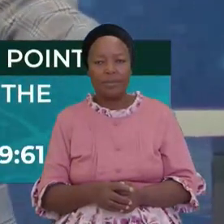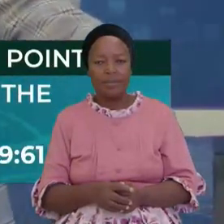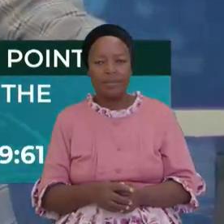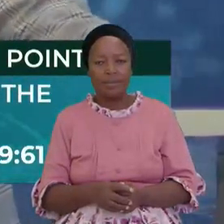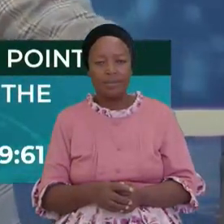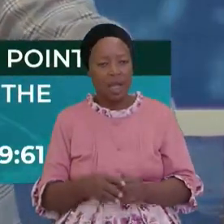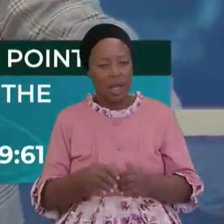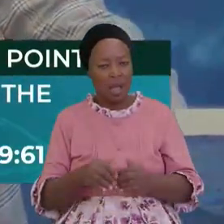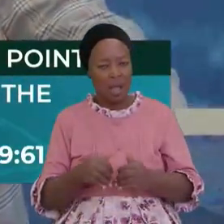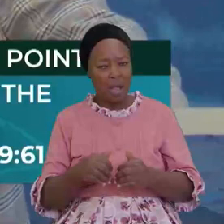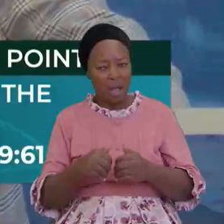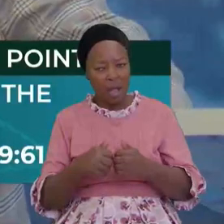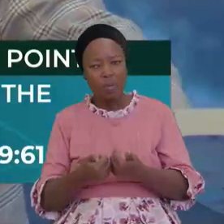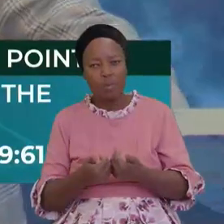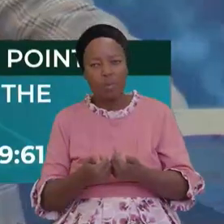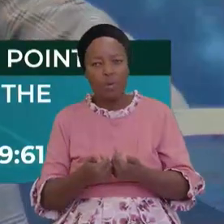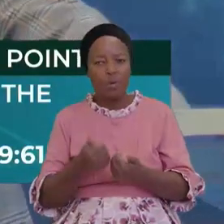de Jésus.